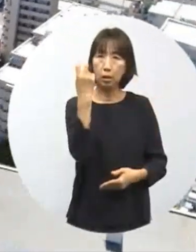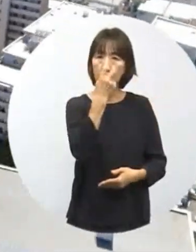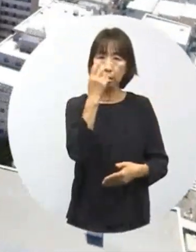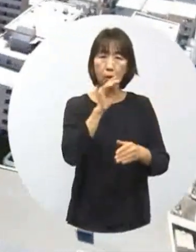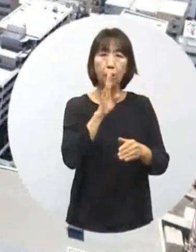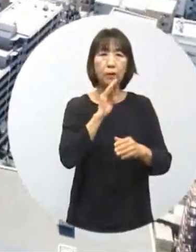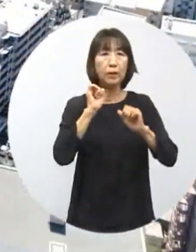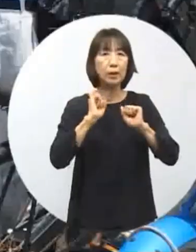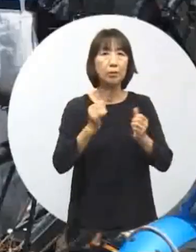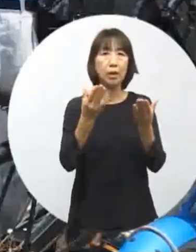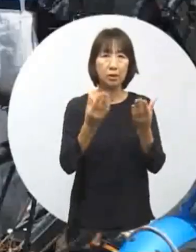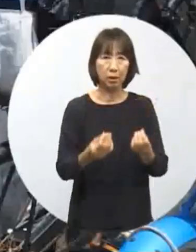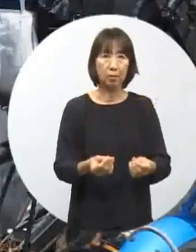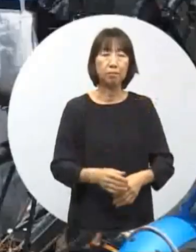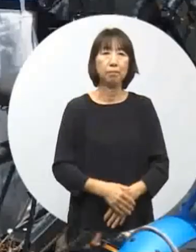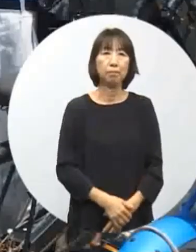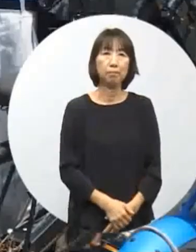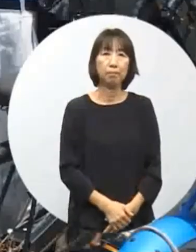ました。